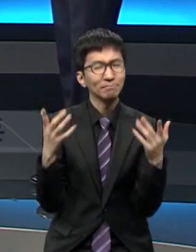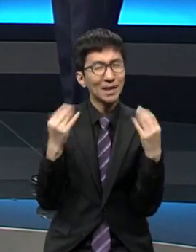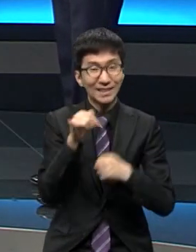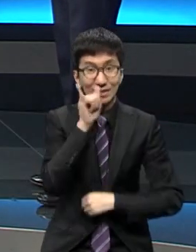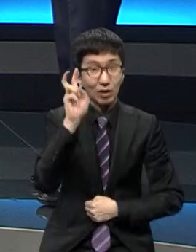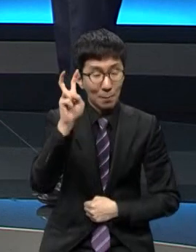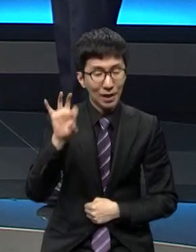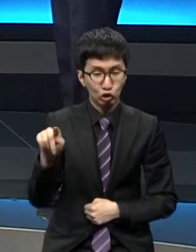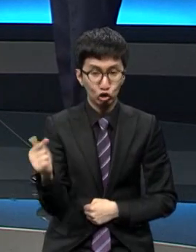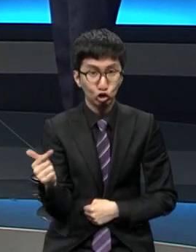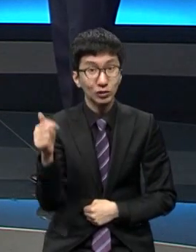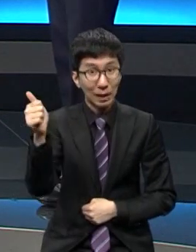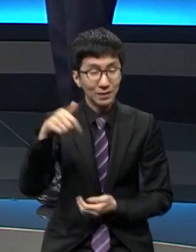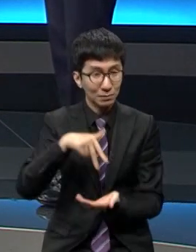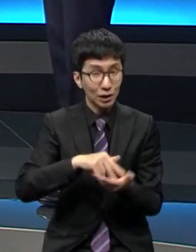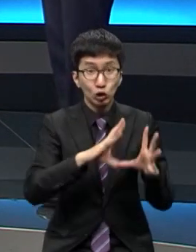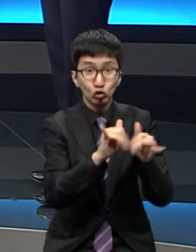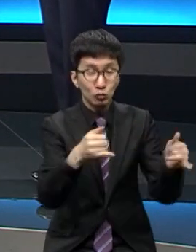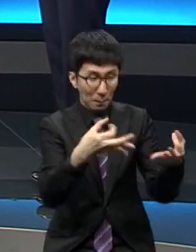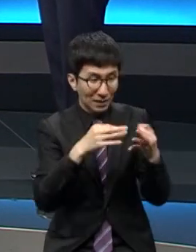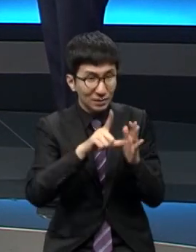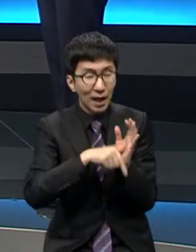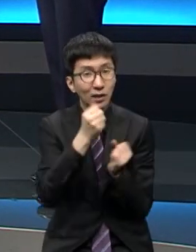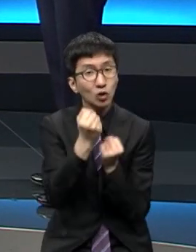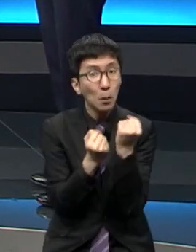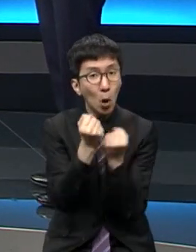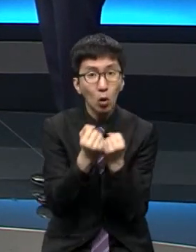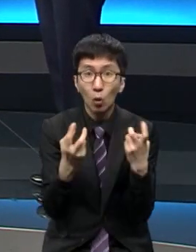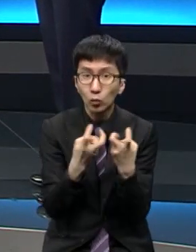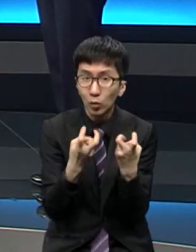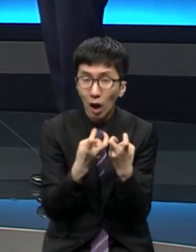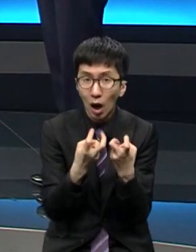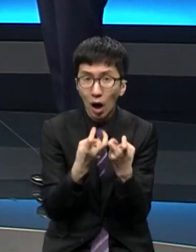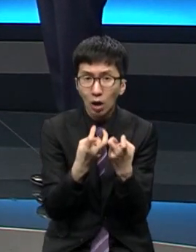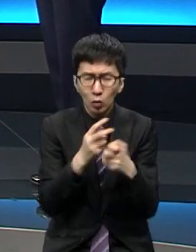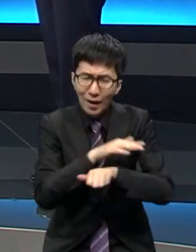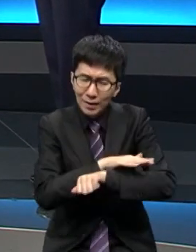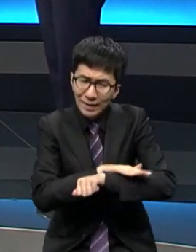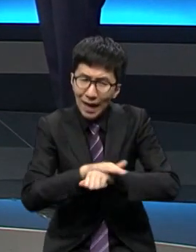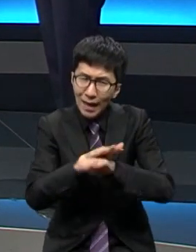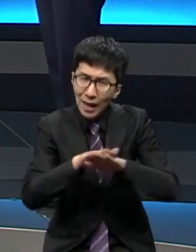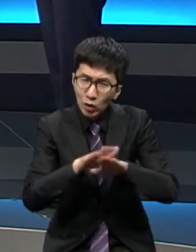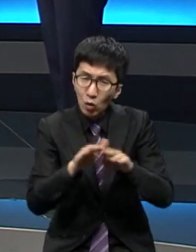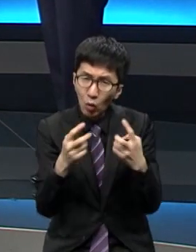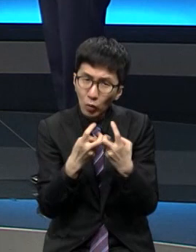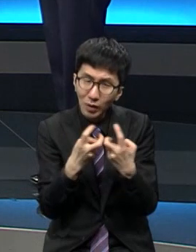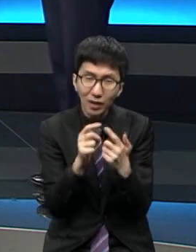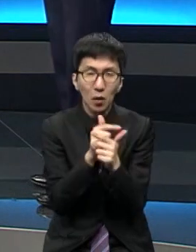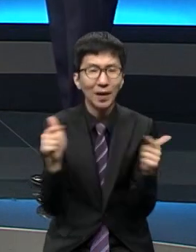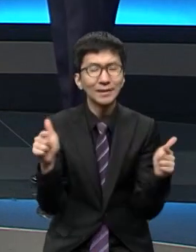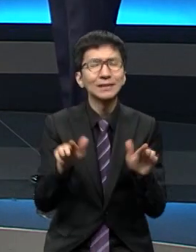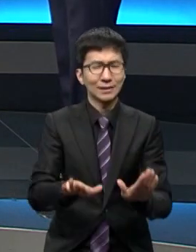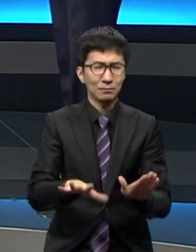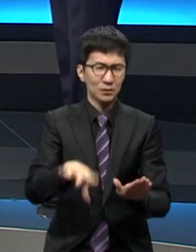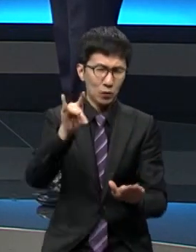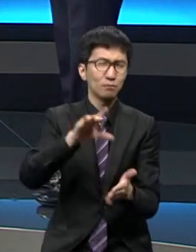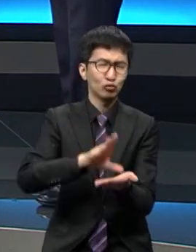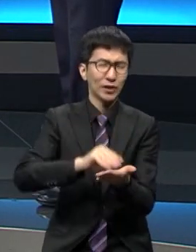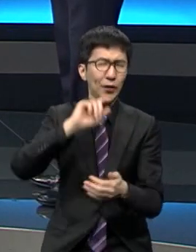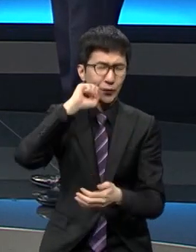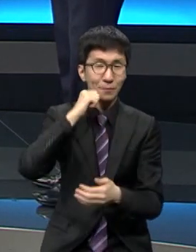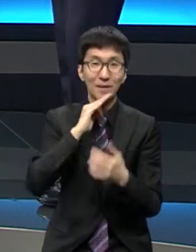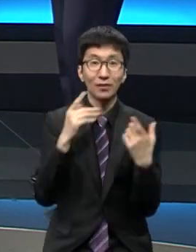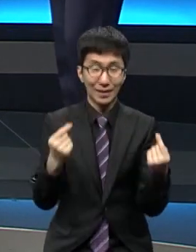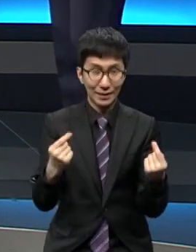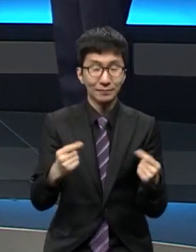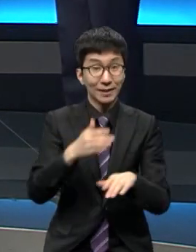총장 본인이 국민들에게 어떻게 설명을 하고 이 상황을 돌파해 나 가지가 도전에 첫 문턱이 될 걸로 보입니다 네 알겠습니다